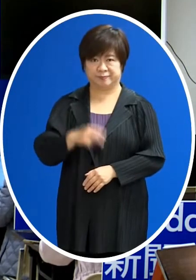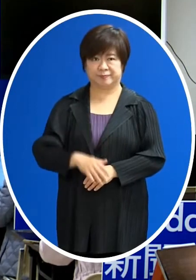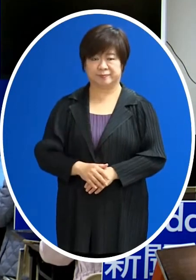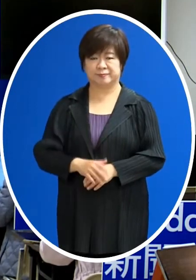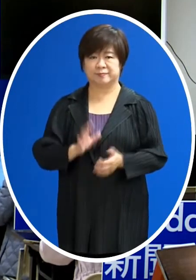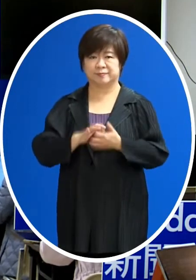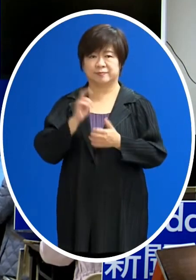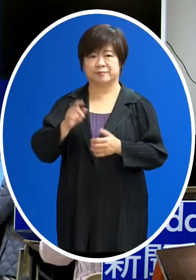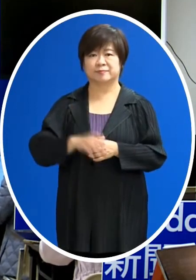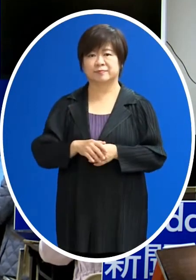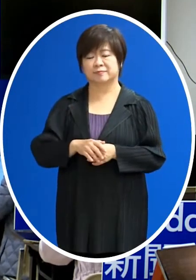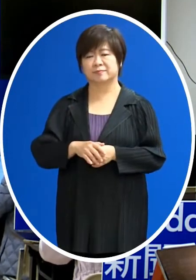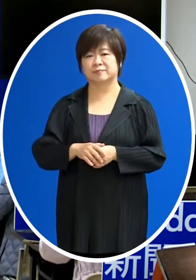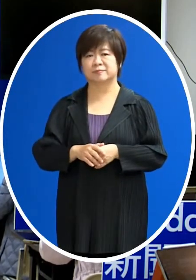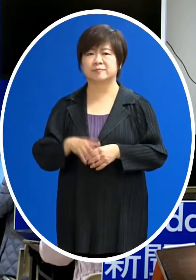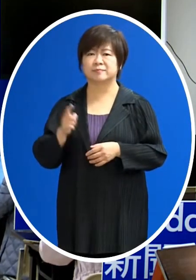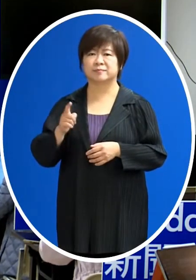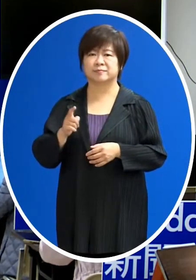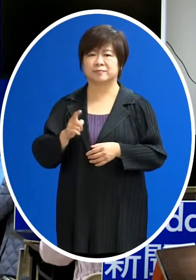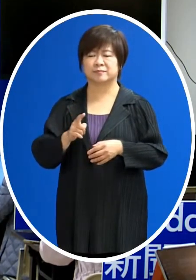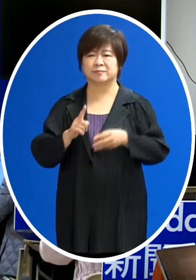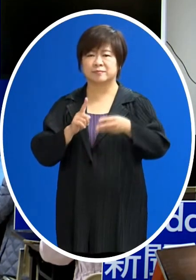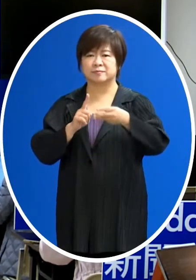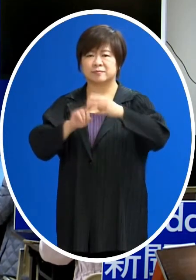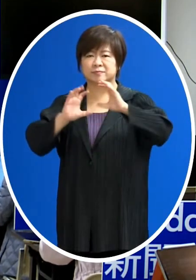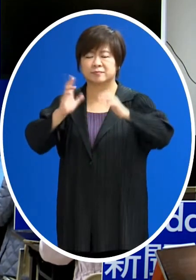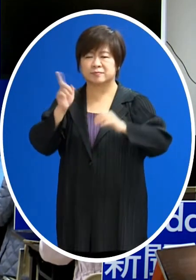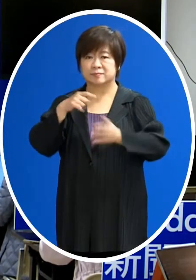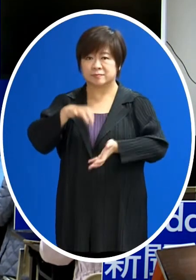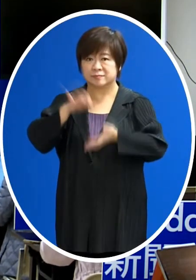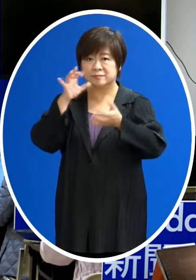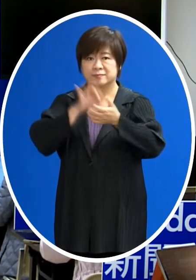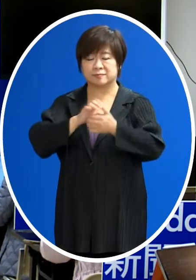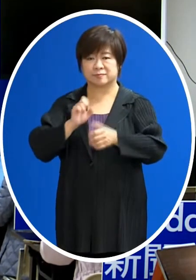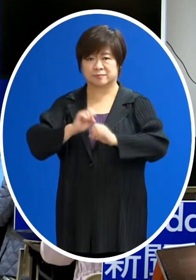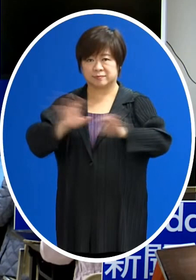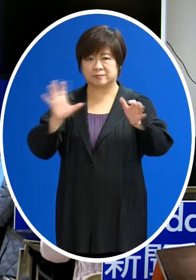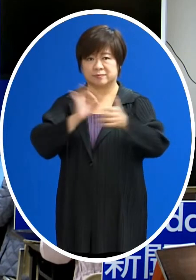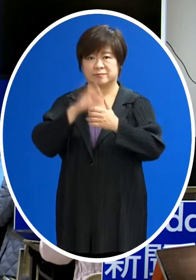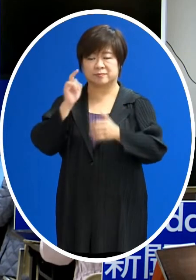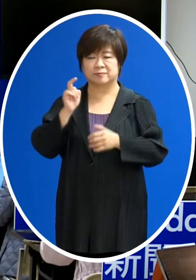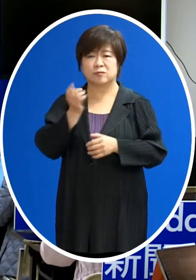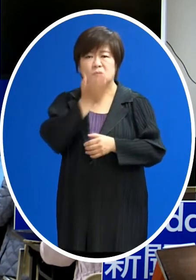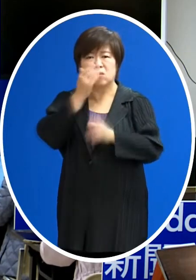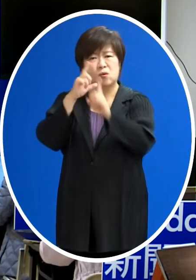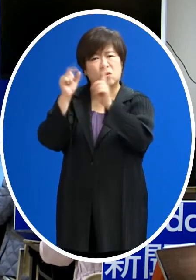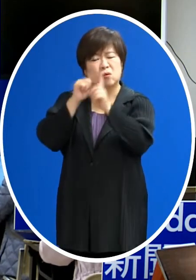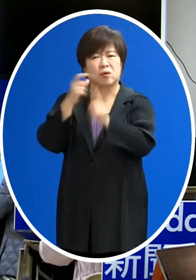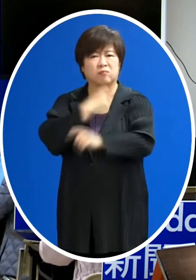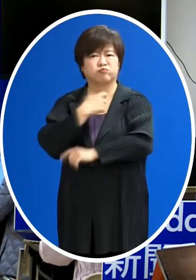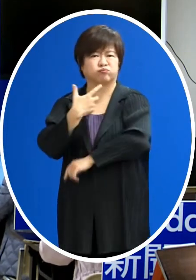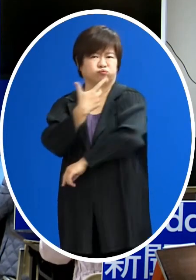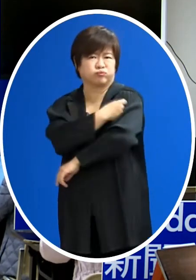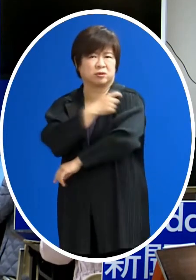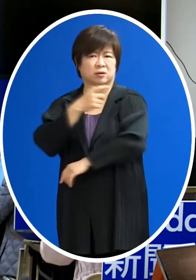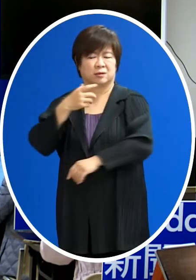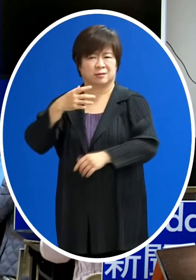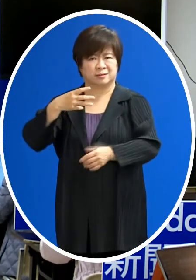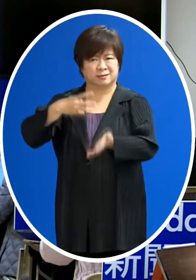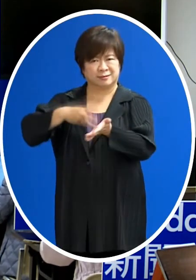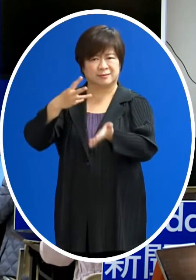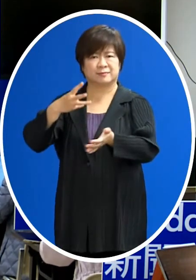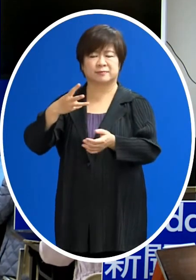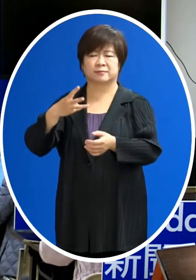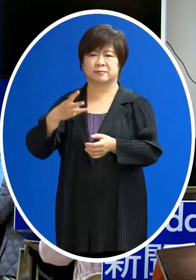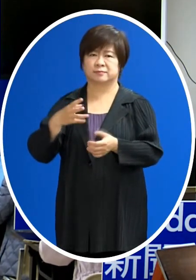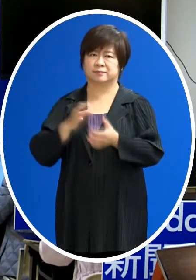交通部长王国材今天上午在立院的时候说，指挥中心要求旅游团打三剂的政策，他是看了报纸才知道，所以指挥中心